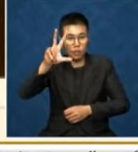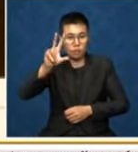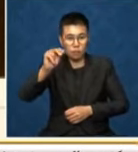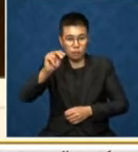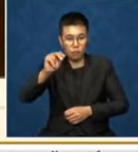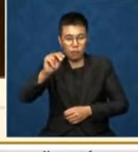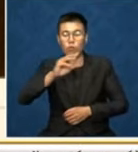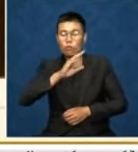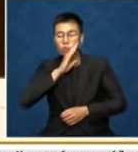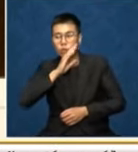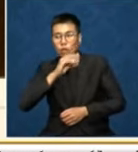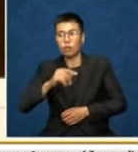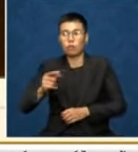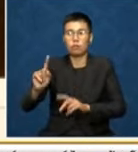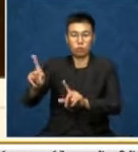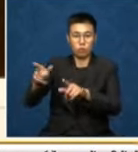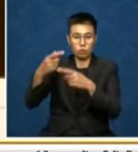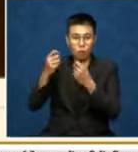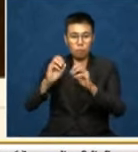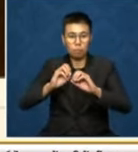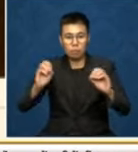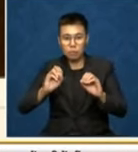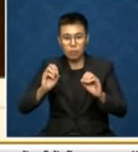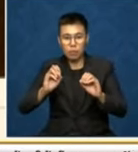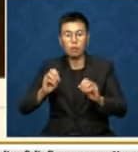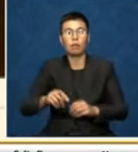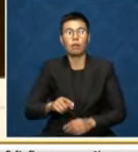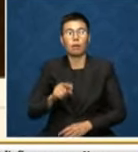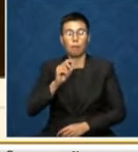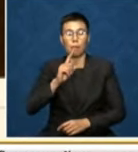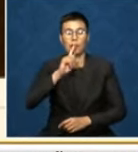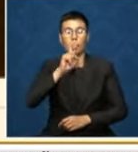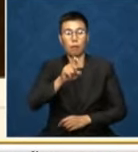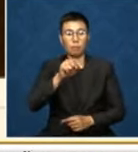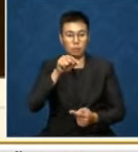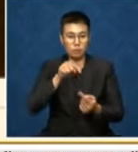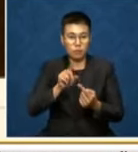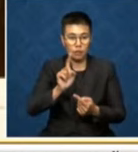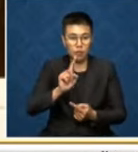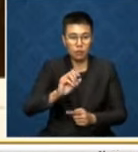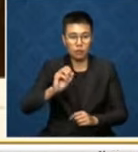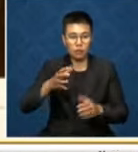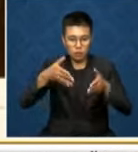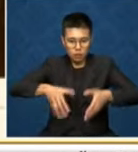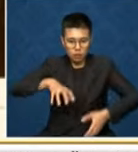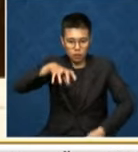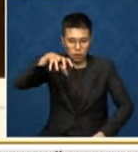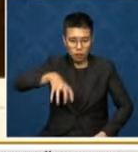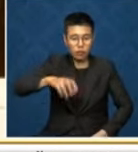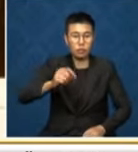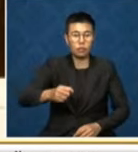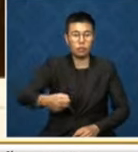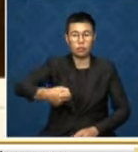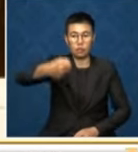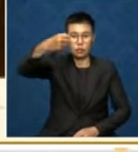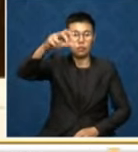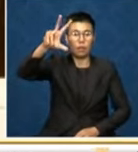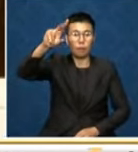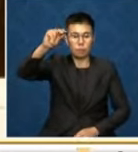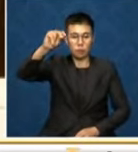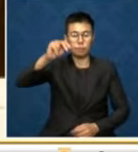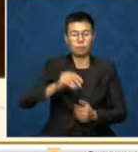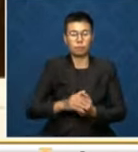ามารถติดตามได้ที่ชั้น10นะครับศูนย์ประสานงานเรื่องราวร้องทุกข์และประสานงานการเมืองนะครับแต่ถ้าต้องการข้อผูกมัด